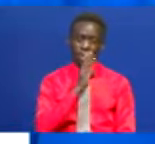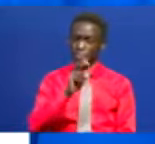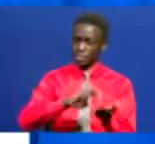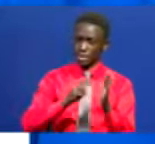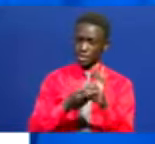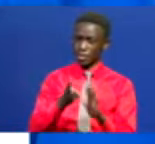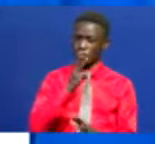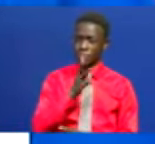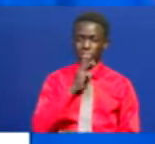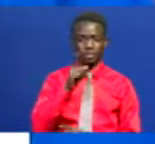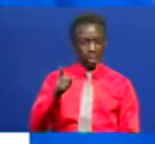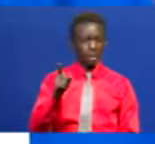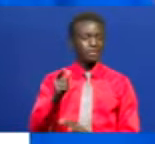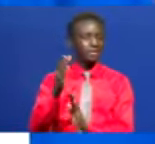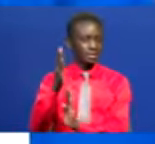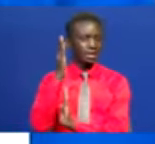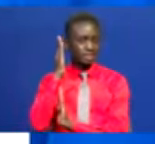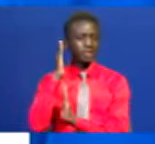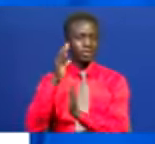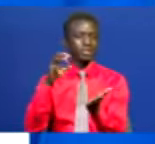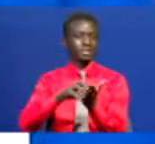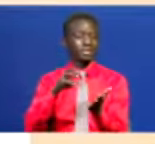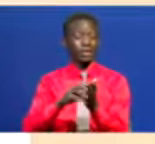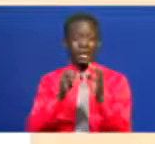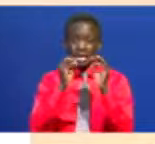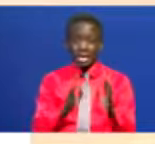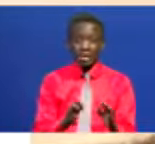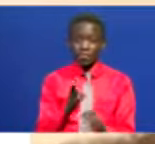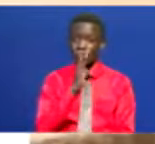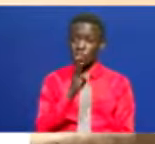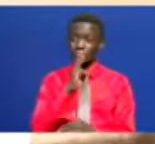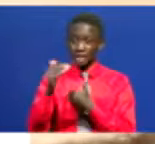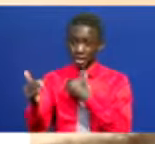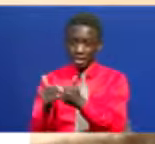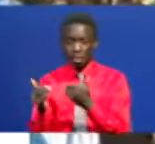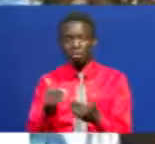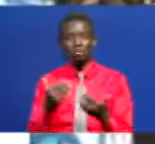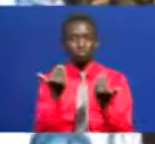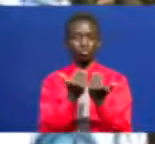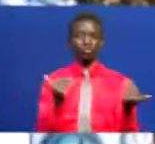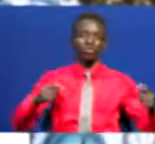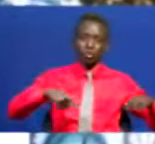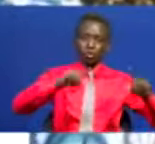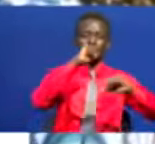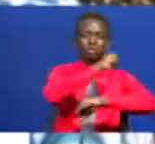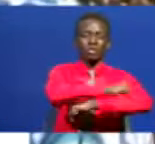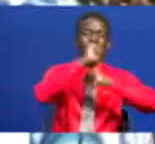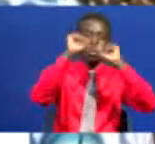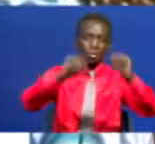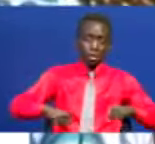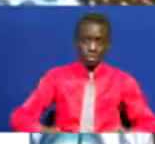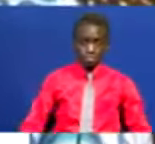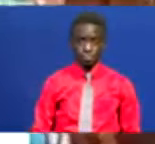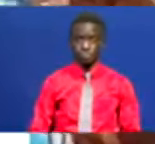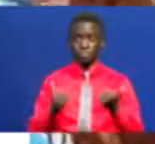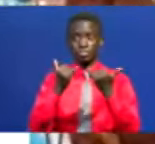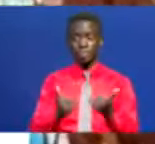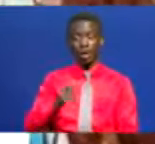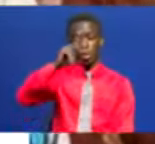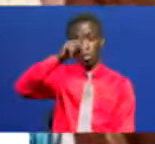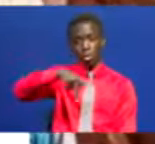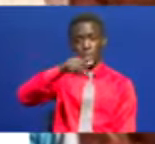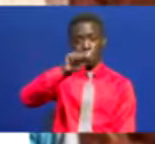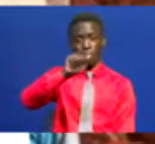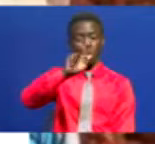issue. Maji kipatikana kwa karibu, watoto wanaenda shule. Naye mkurugenzi wa kampuni ya maji ya Samburu Paul Leringito alisema mradi